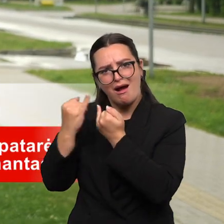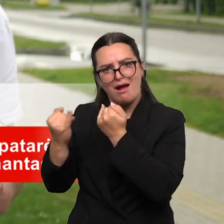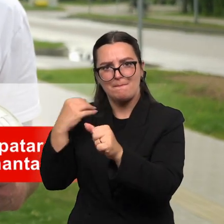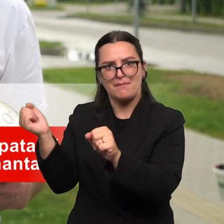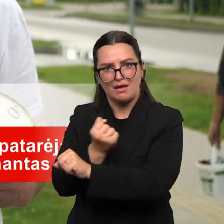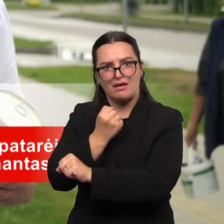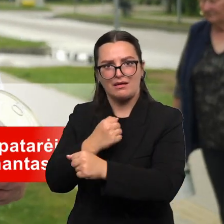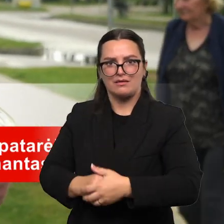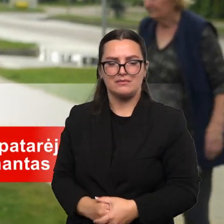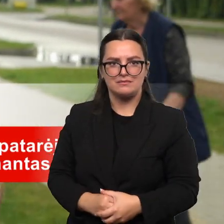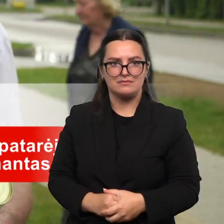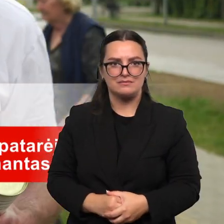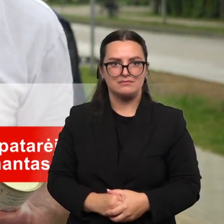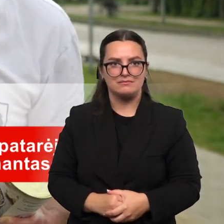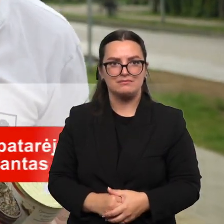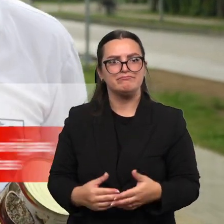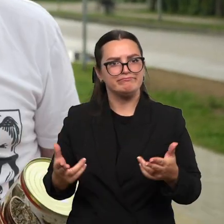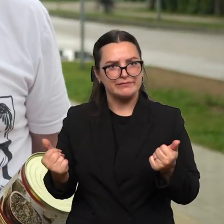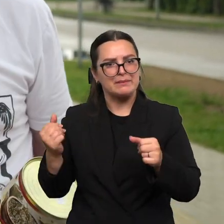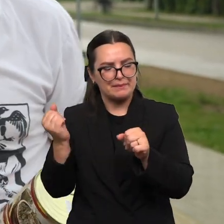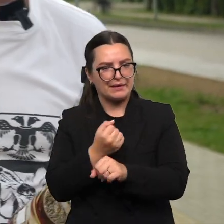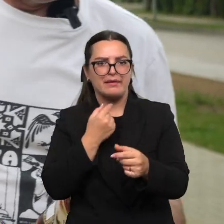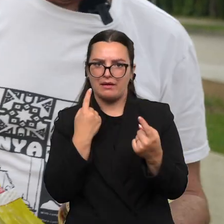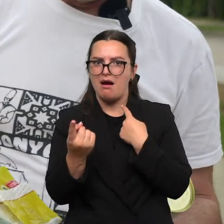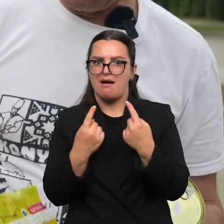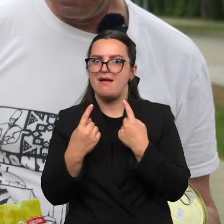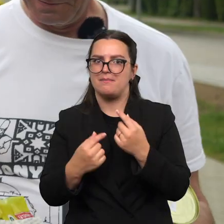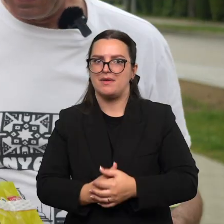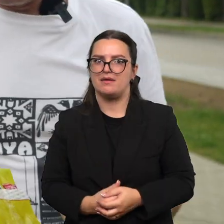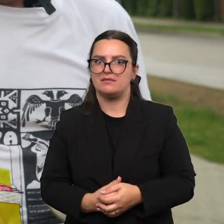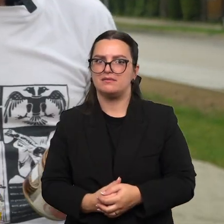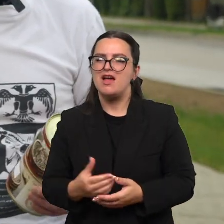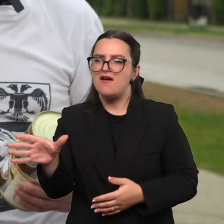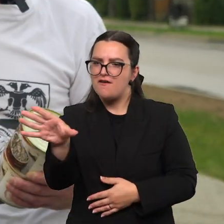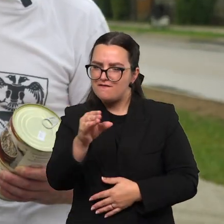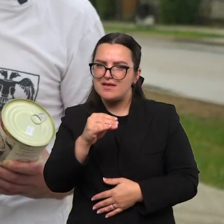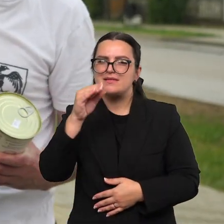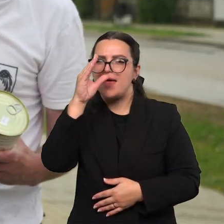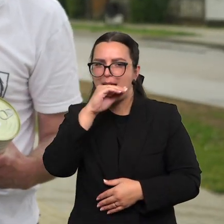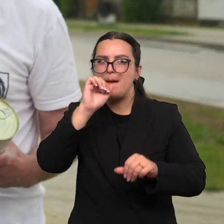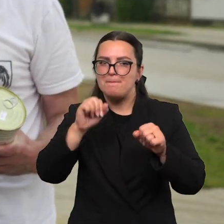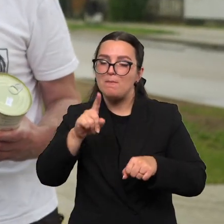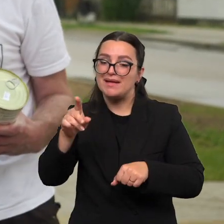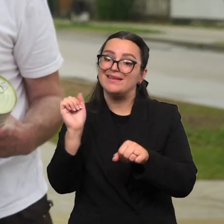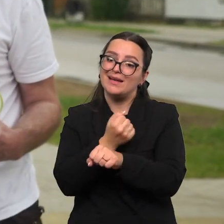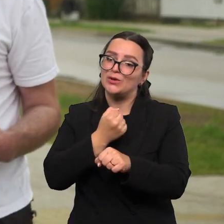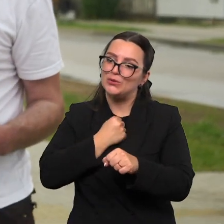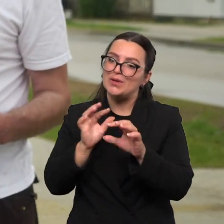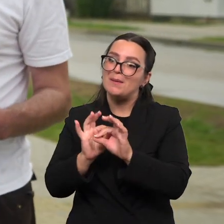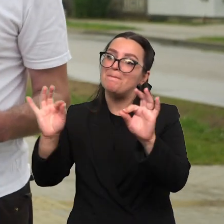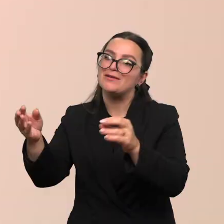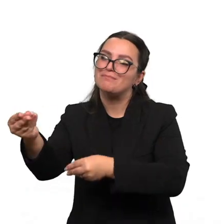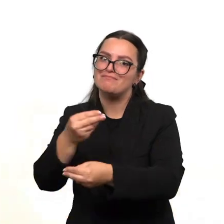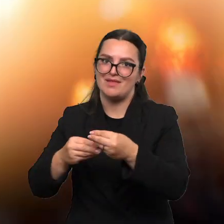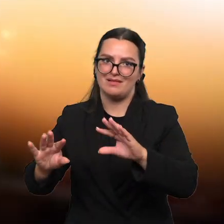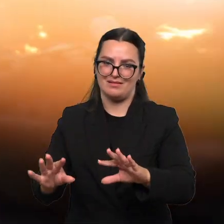nekalbėsi ir kelią nesužinosi. Jo, žodžiu, veikia dar. Visą tai veikia, tik tai reikia turėti ką pasiūlyti.